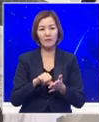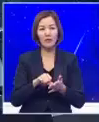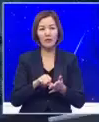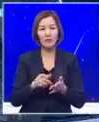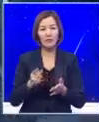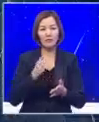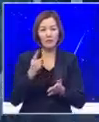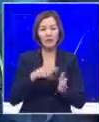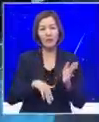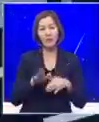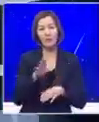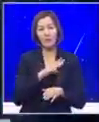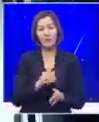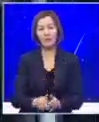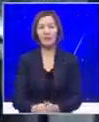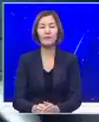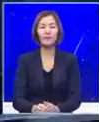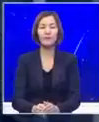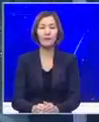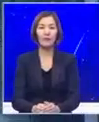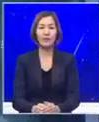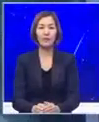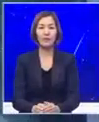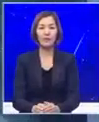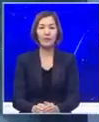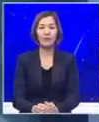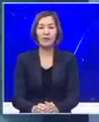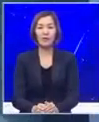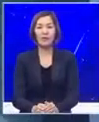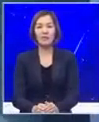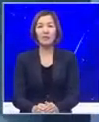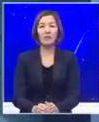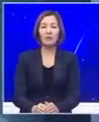шыңдаған. Аяулым Жүрсінқызы, Жайдарбек Нұрбек, Жетісу телеарнасы, Алматы облысынан.